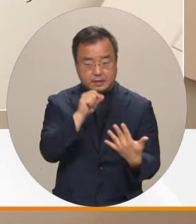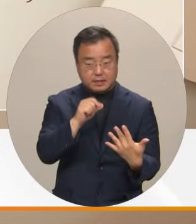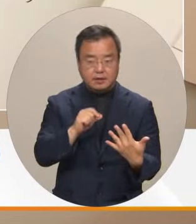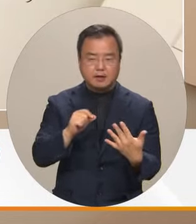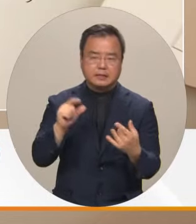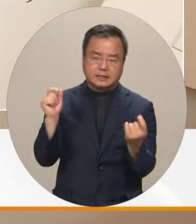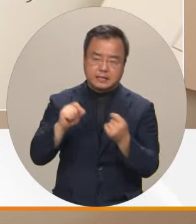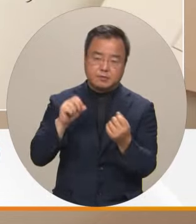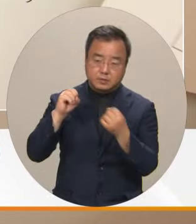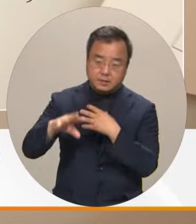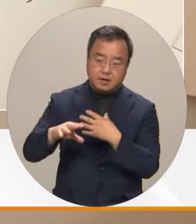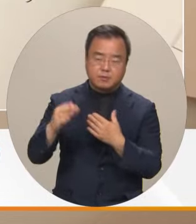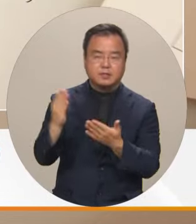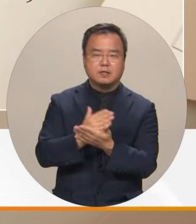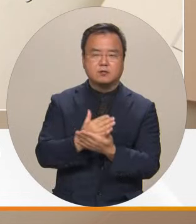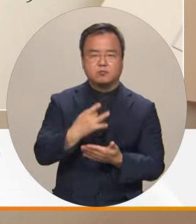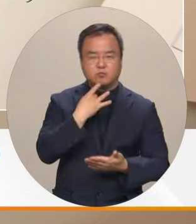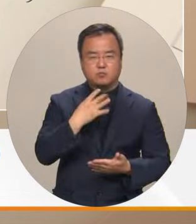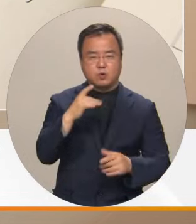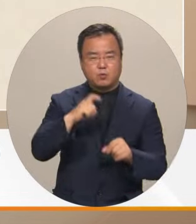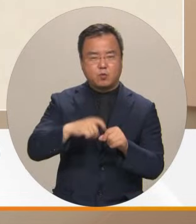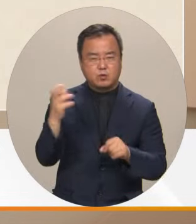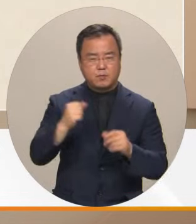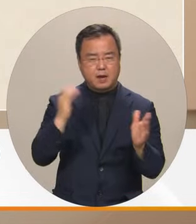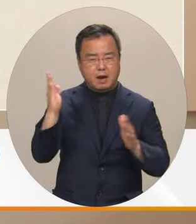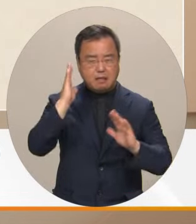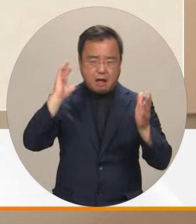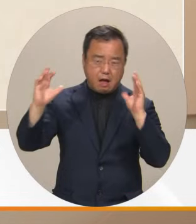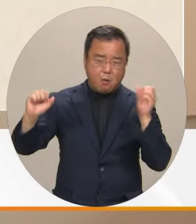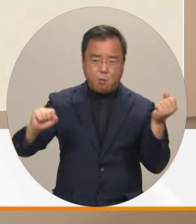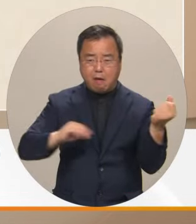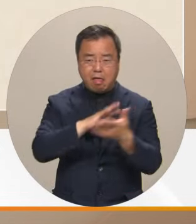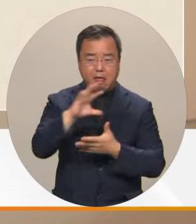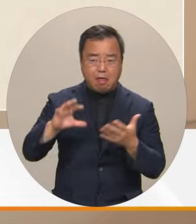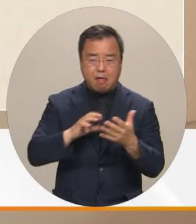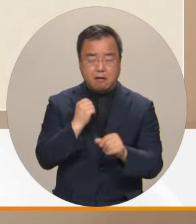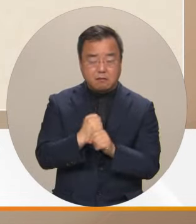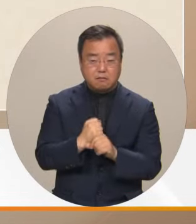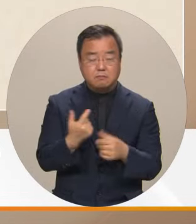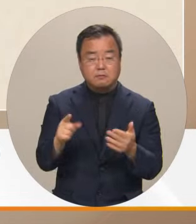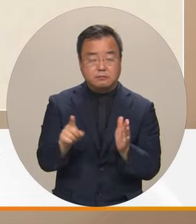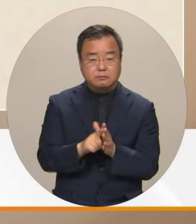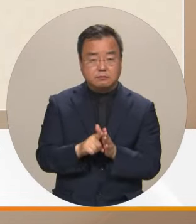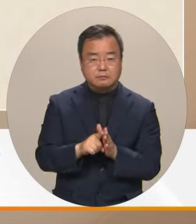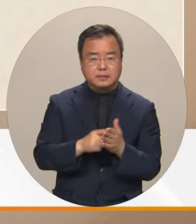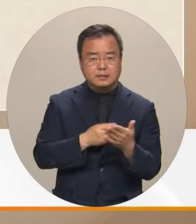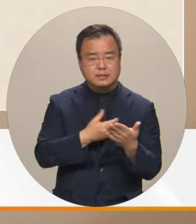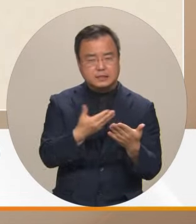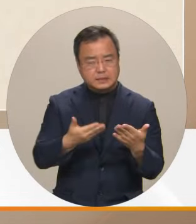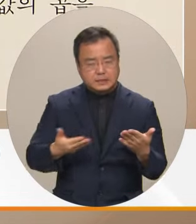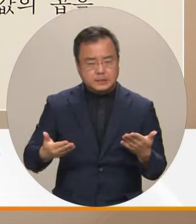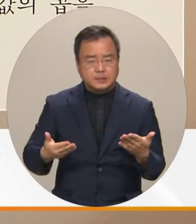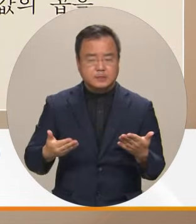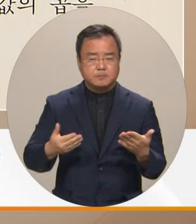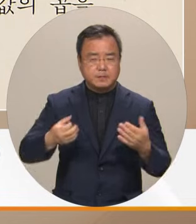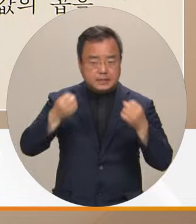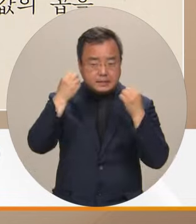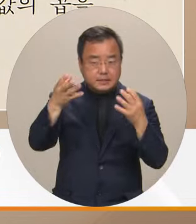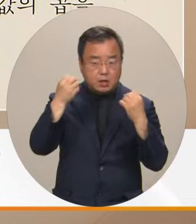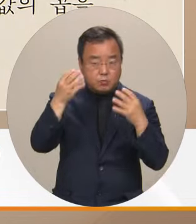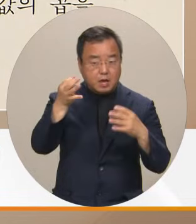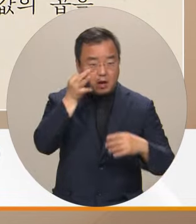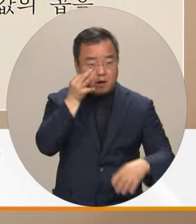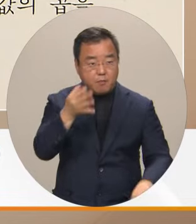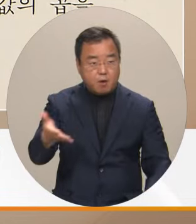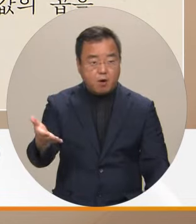문제였지 뭐 의도를 가지고 학생들을 혼란에 빠뜨리기 위해서 뭐 트렌드를 뭐 다시 학생들한테 제시하기 위해 그런